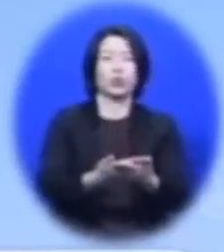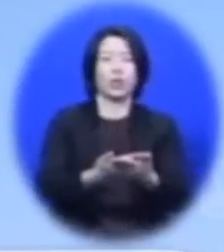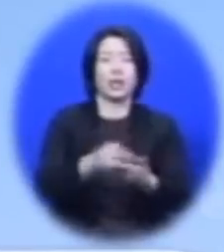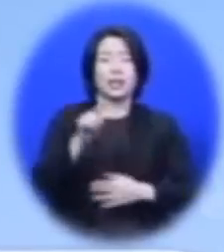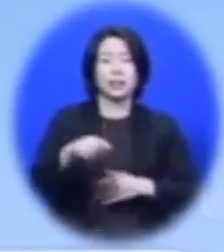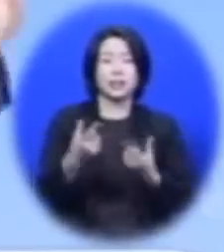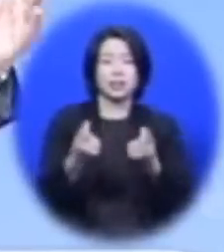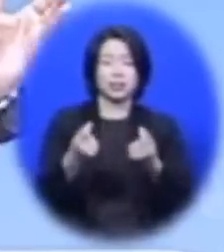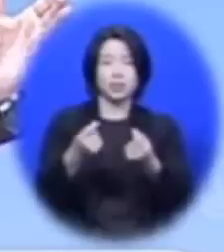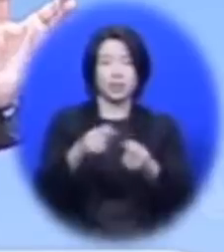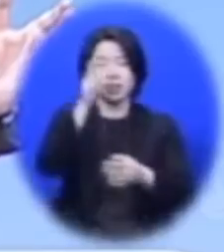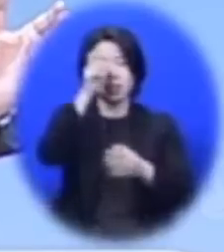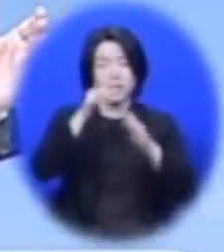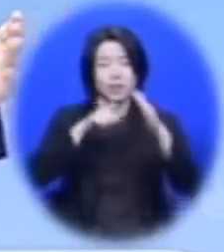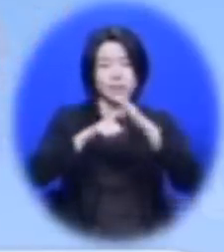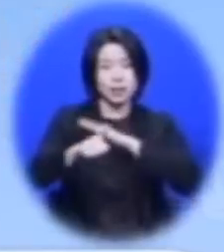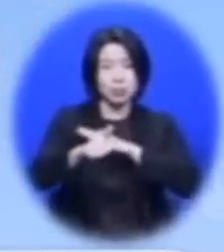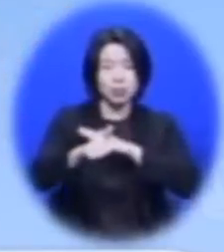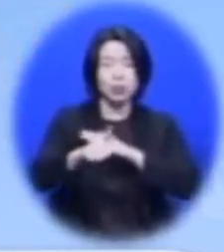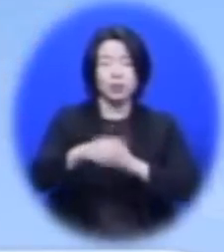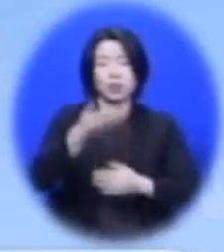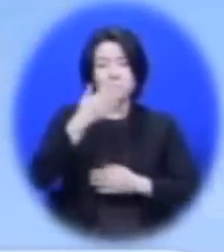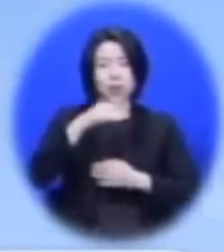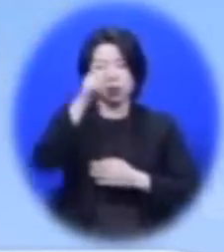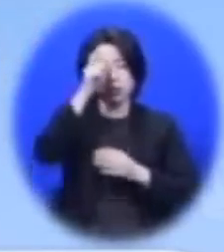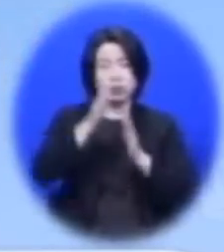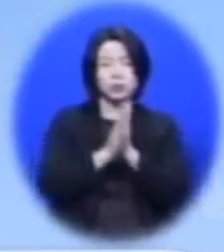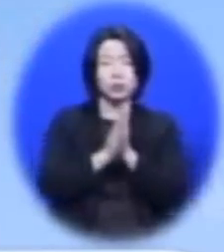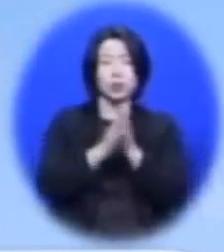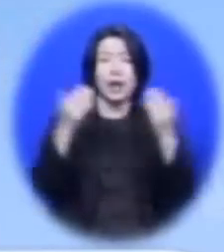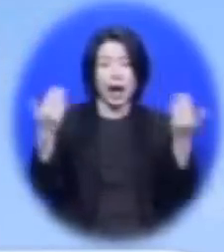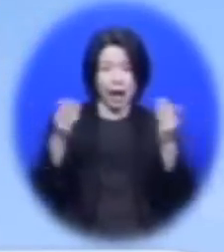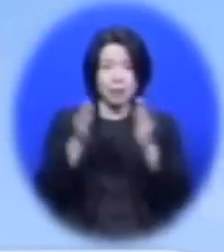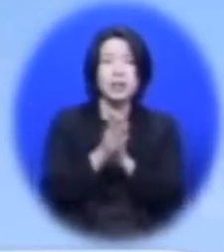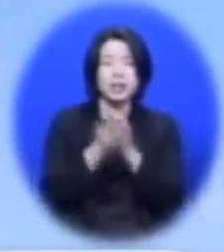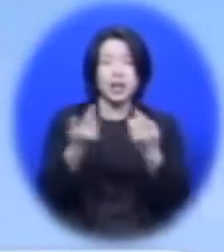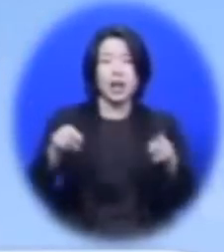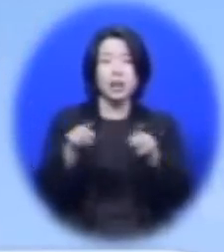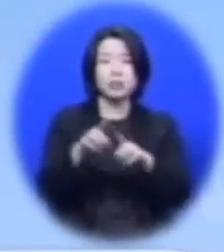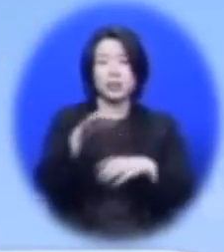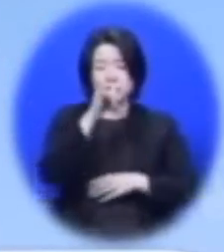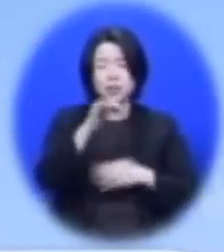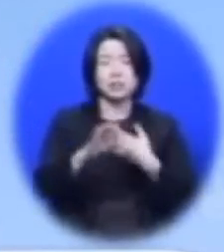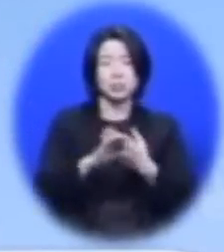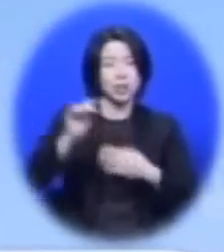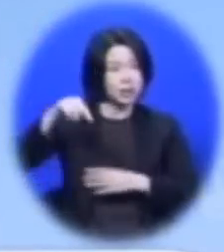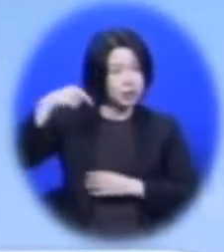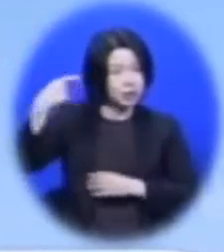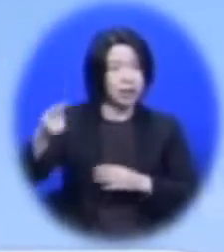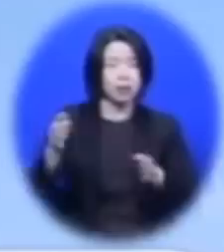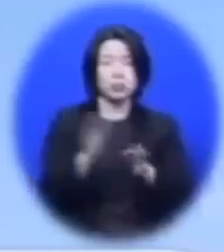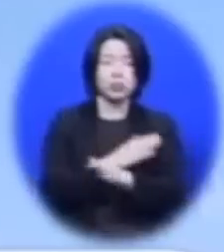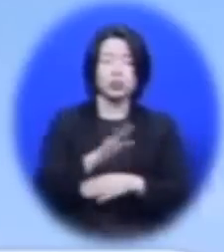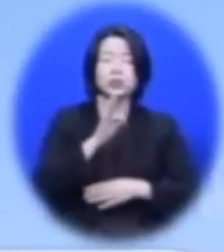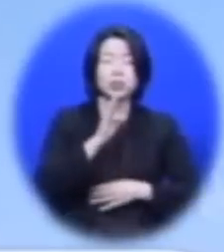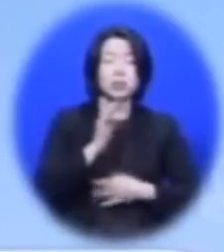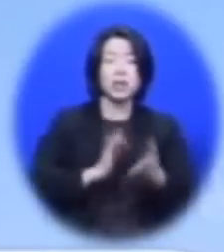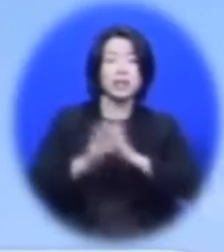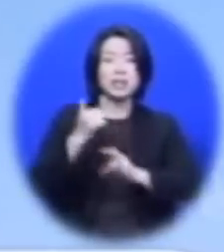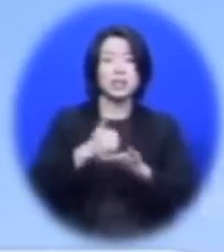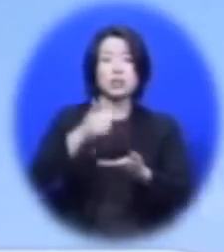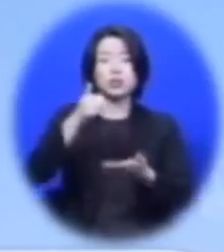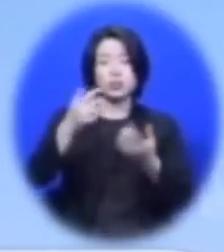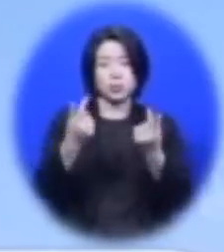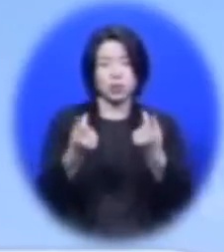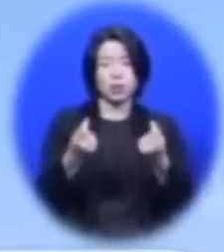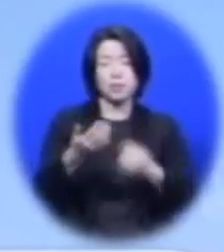그렇게 대표 식사 기도까지 하고 다 아멘까지 다 했다면 그 다음부터 정말 예수님처럼 밥